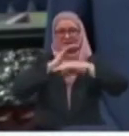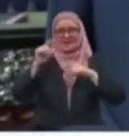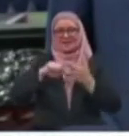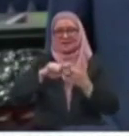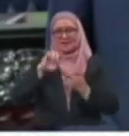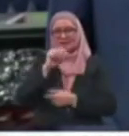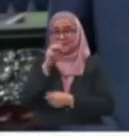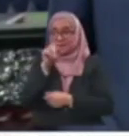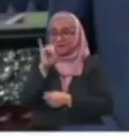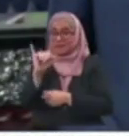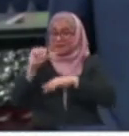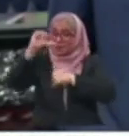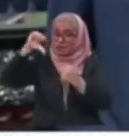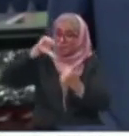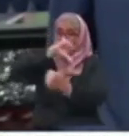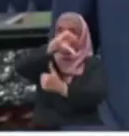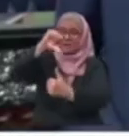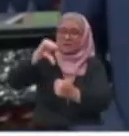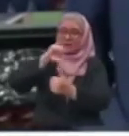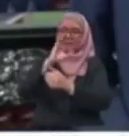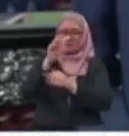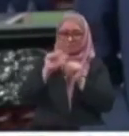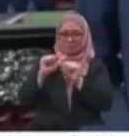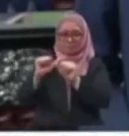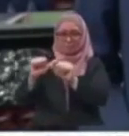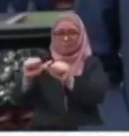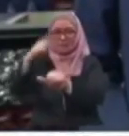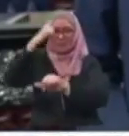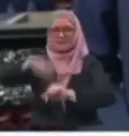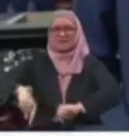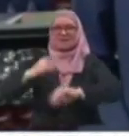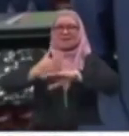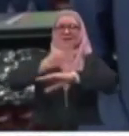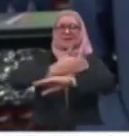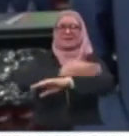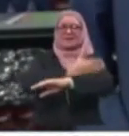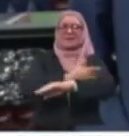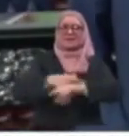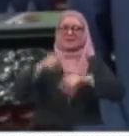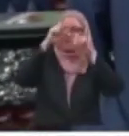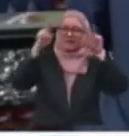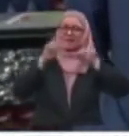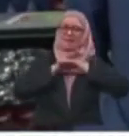diteruskan bagi meningkatkan kesejahteraan penduduk di Kampung Baru Cina.